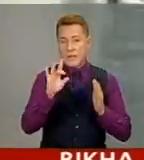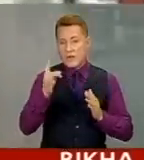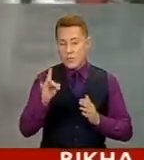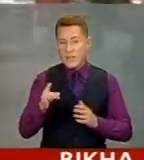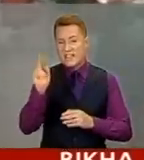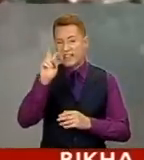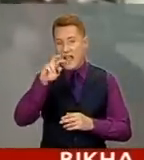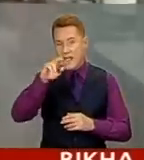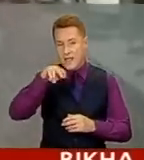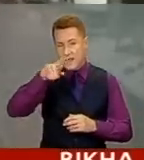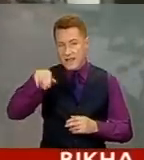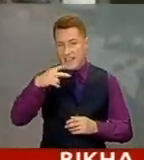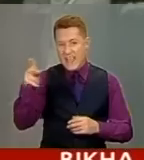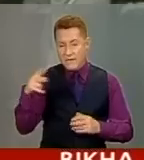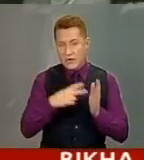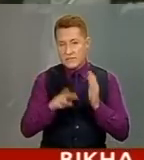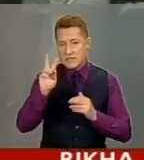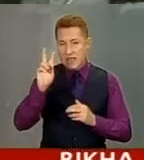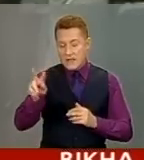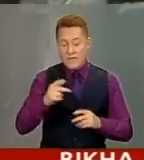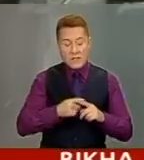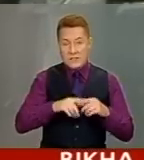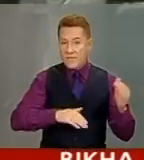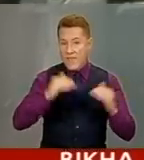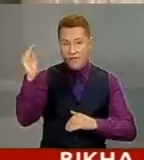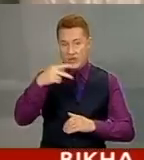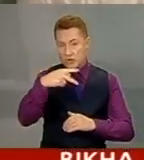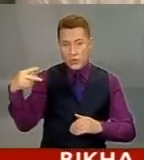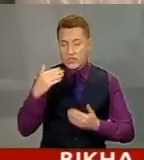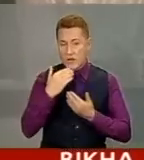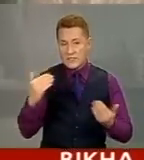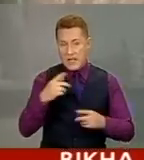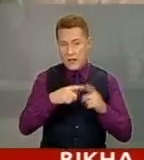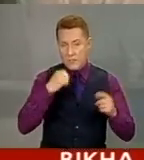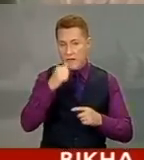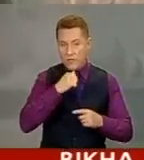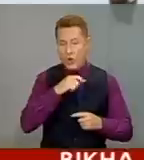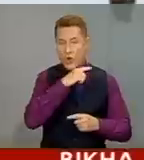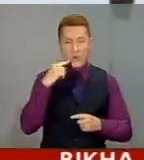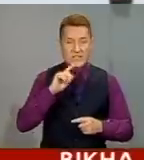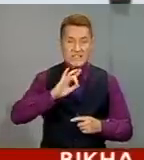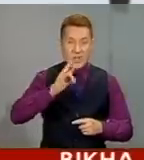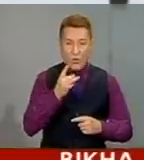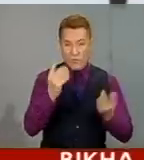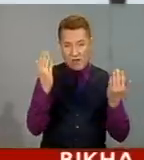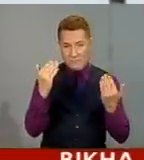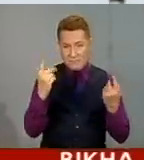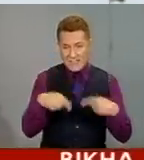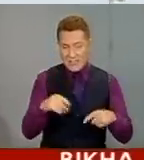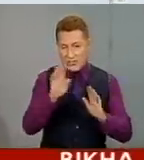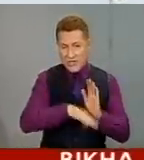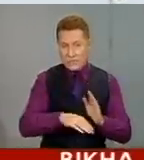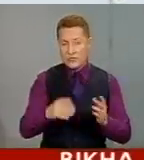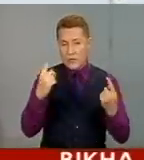понад 72. Це найнижчий курс на московській біржі за останні півроку. Російська валюта дешевшає, бо падає світові ціни на нафту. Це